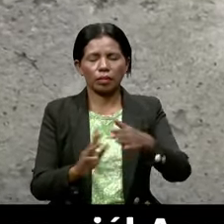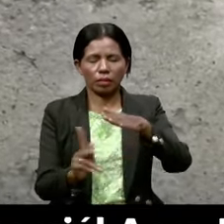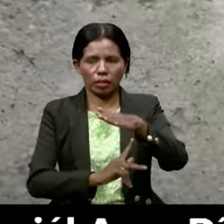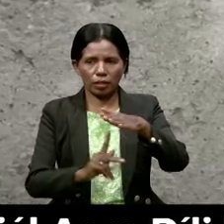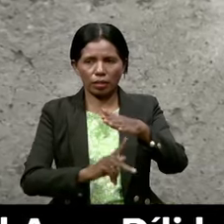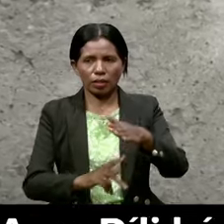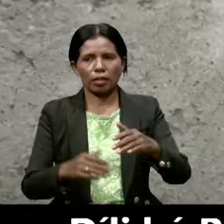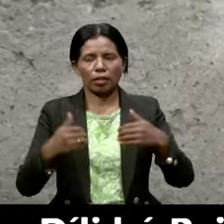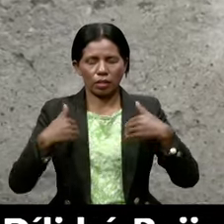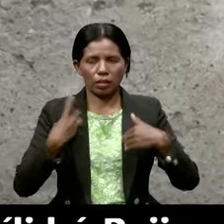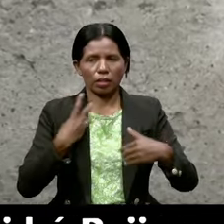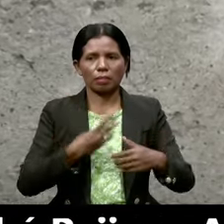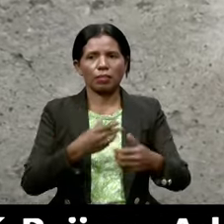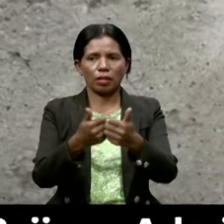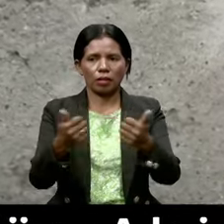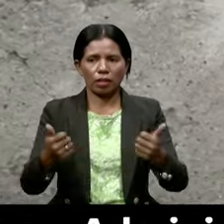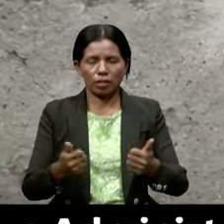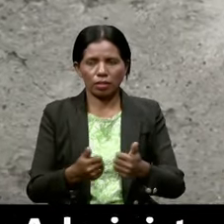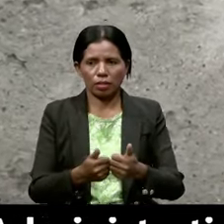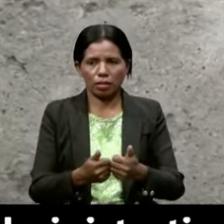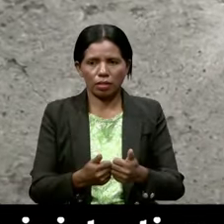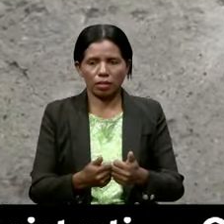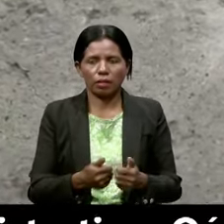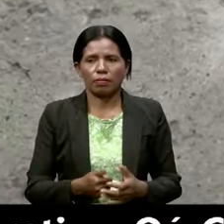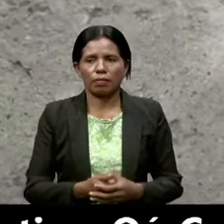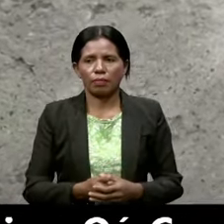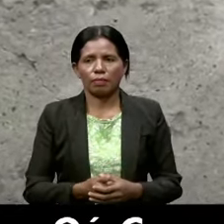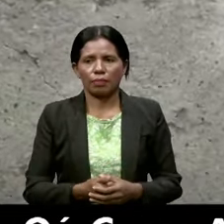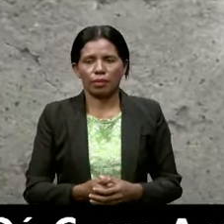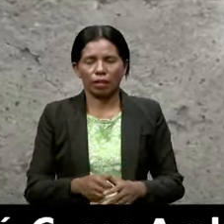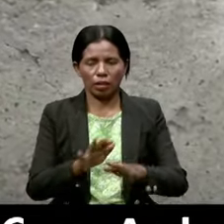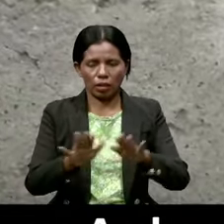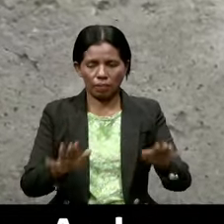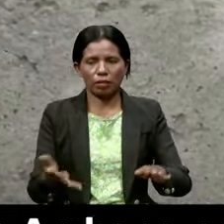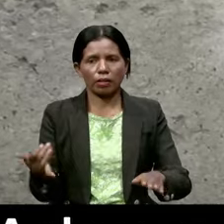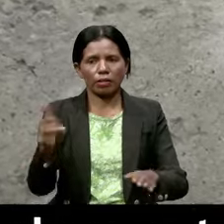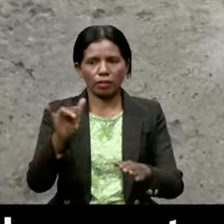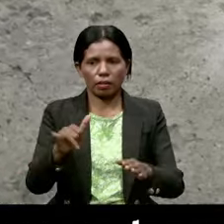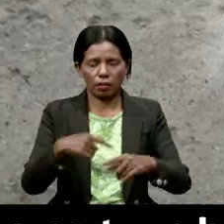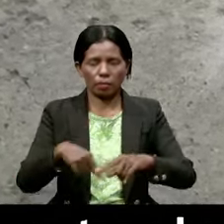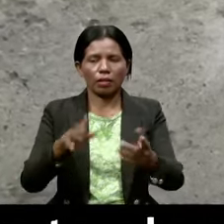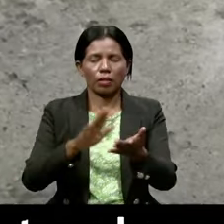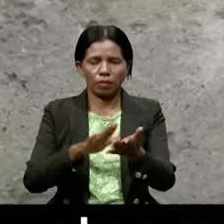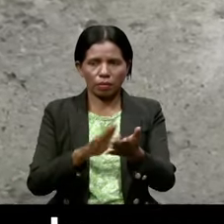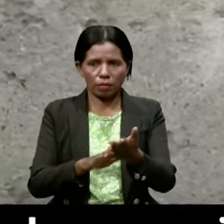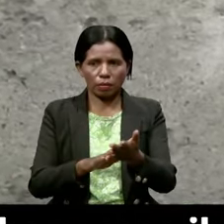preeskolar ne be iha minya aldea. Durante ne kikuan sira ba iskola hela